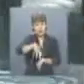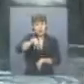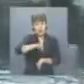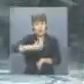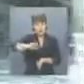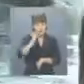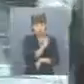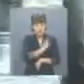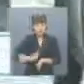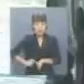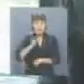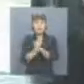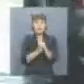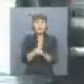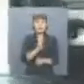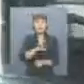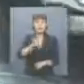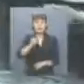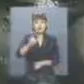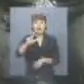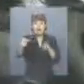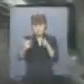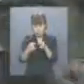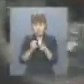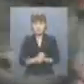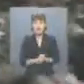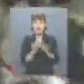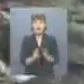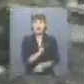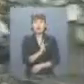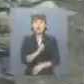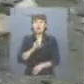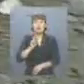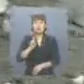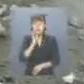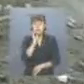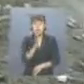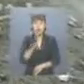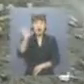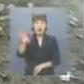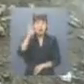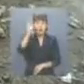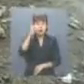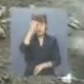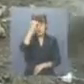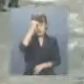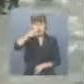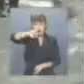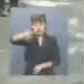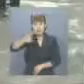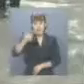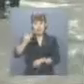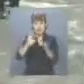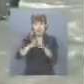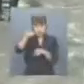ในปี2543ทั้งนี้นายกิติรัตน์ระบุว่าการที่เลือกใจกล้าให้มาเป็นที่ปรึกษาไม่ได้มุ่งเน้นขอกู้เ